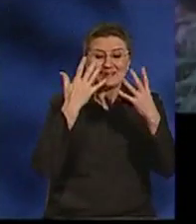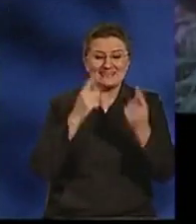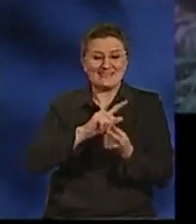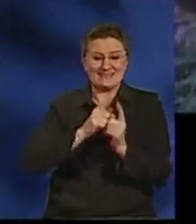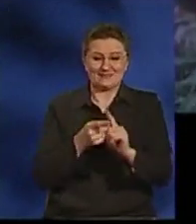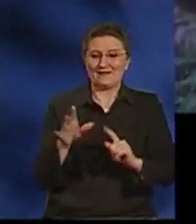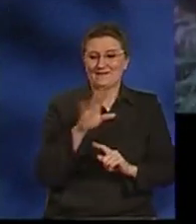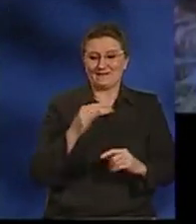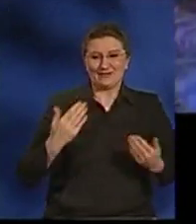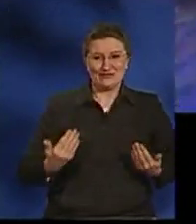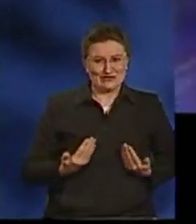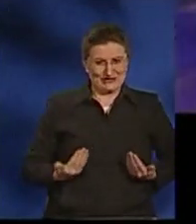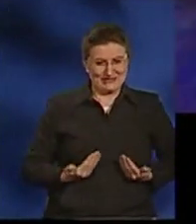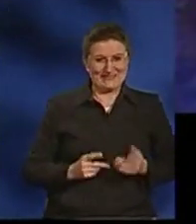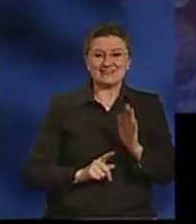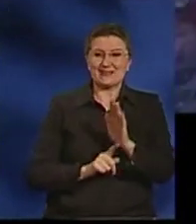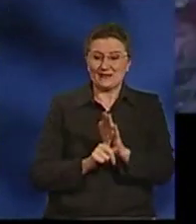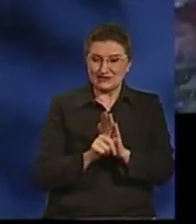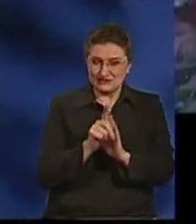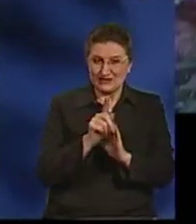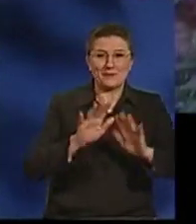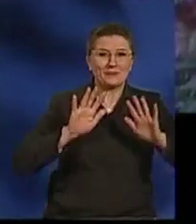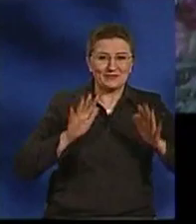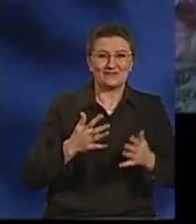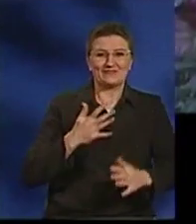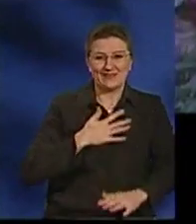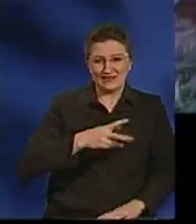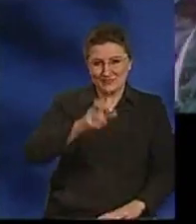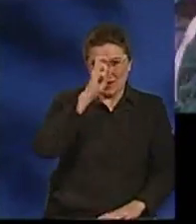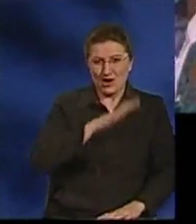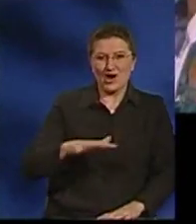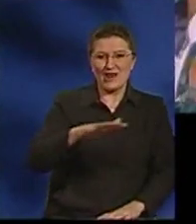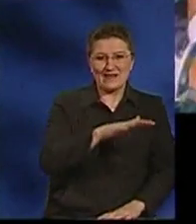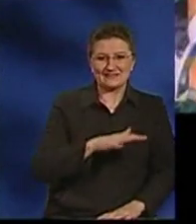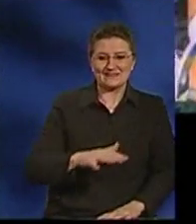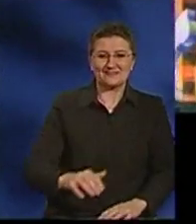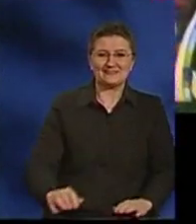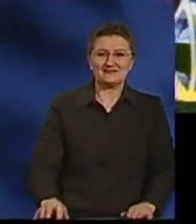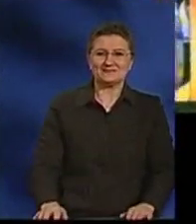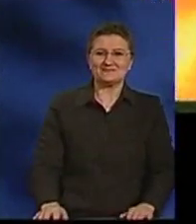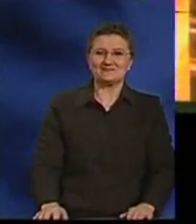изменил всю нашу жизнь и стал началом приключений в нашем королевстве.